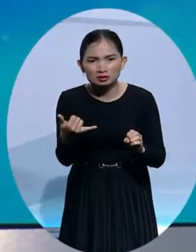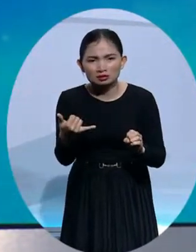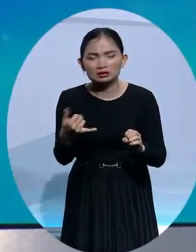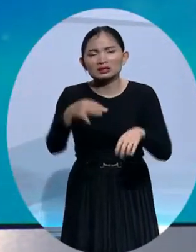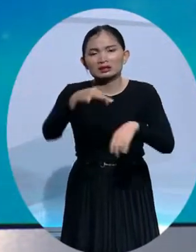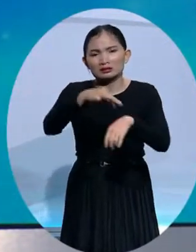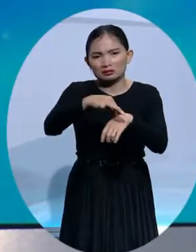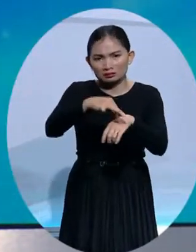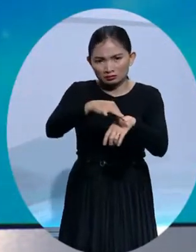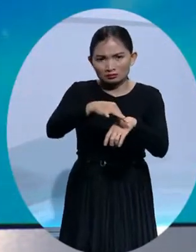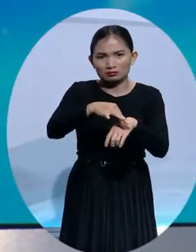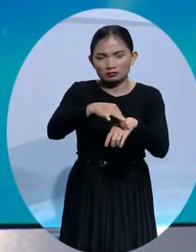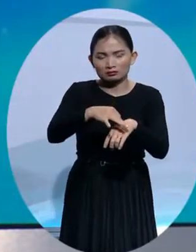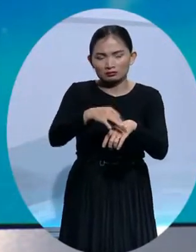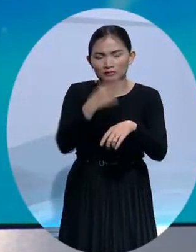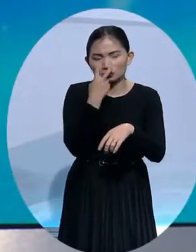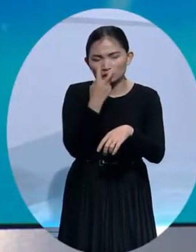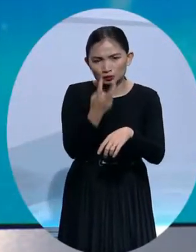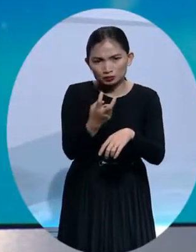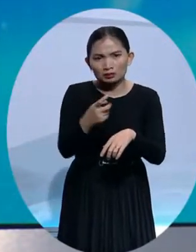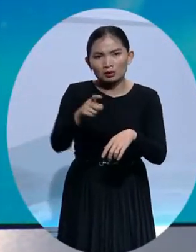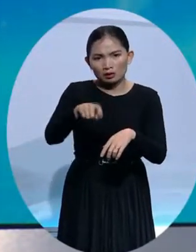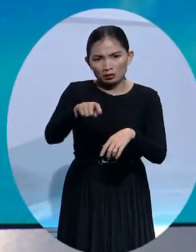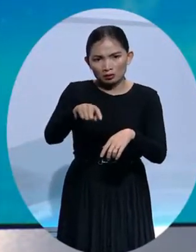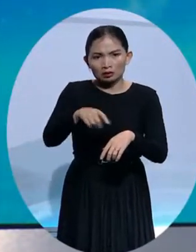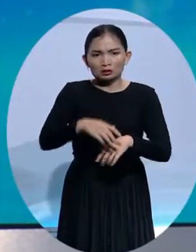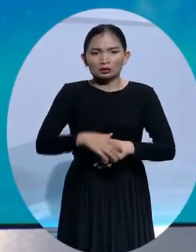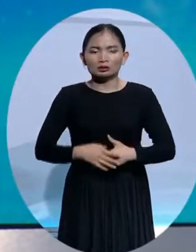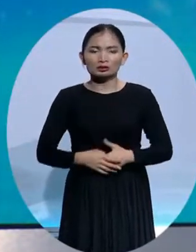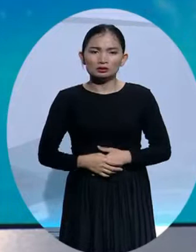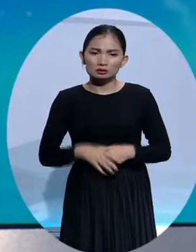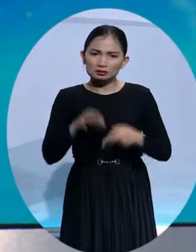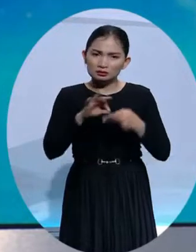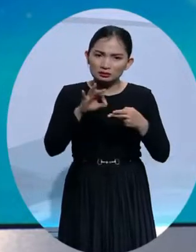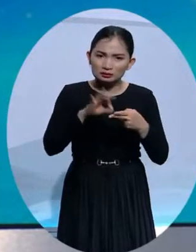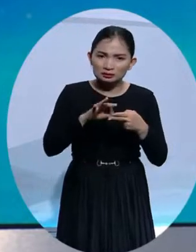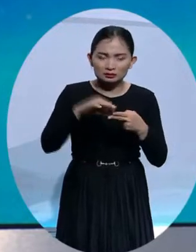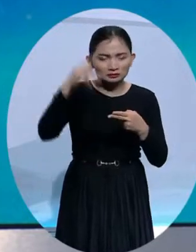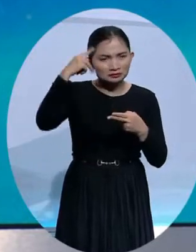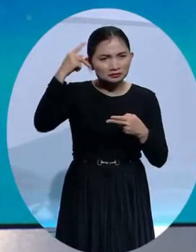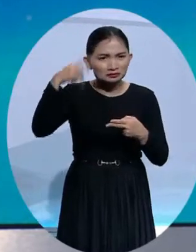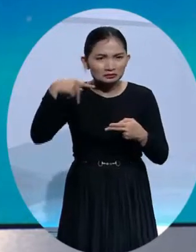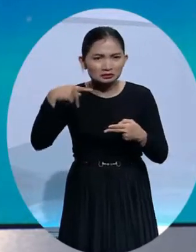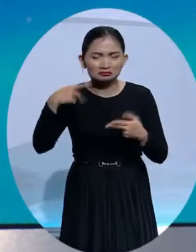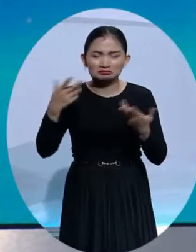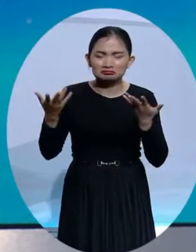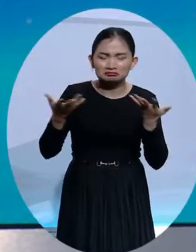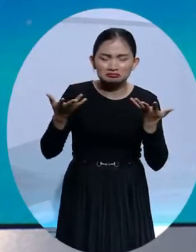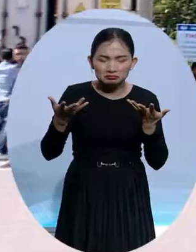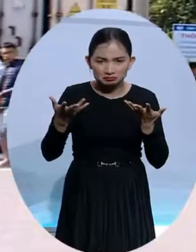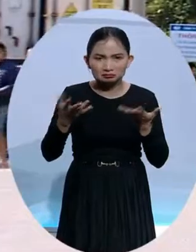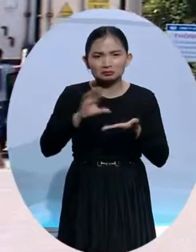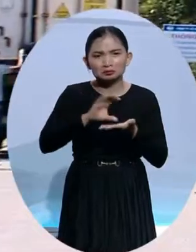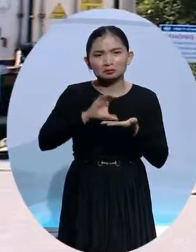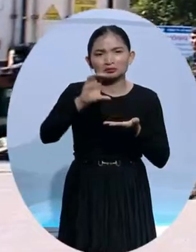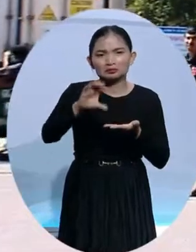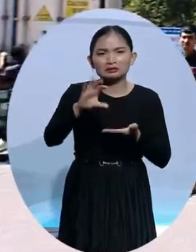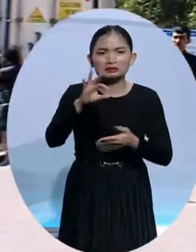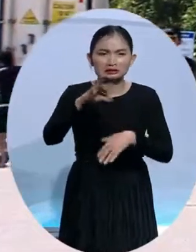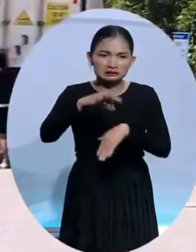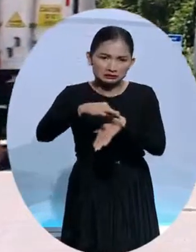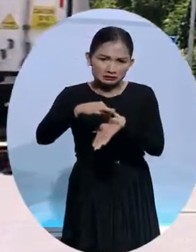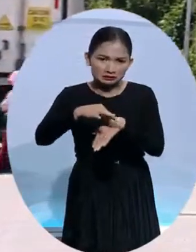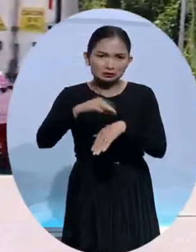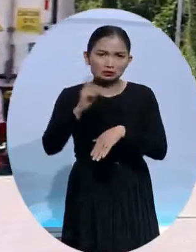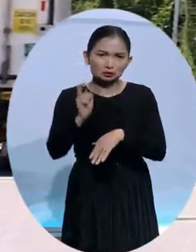cuộc họp của Bộ Nông nghiệp và Phát triển Nông thôn về giải pháp ổn định nguồn cung góp phần kiềm chế CPI. Các chuyên